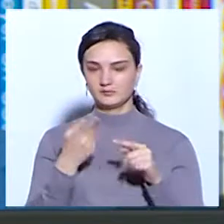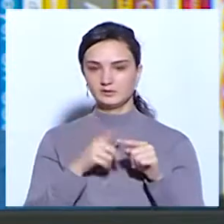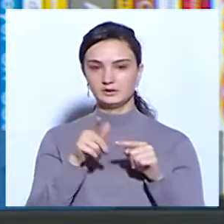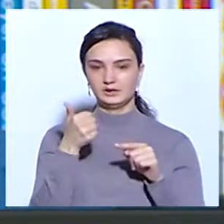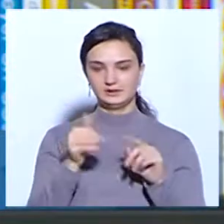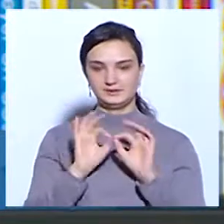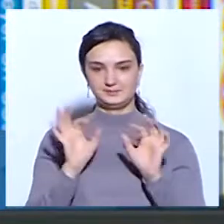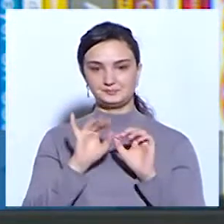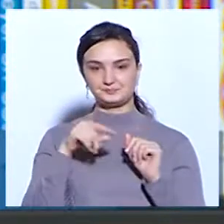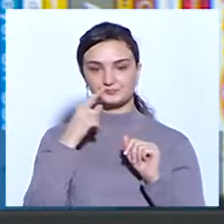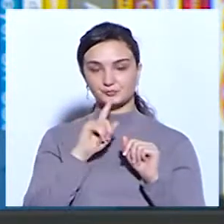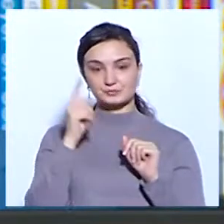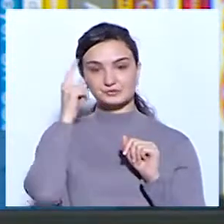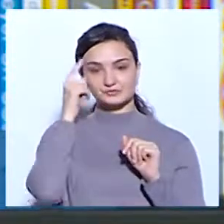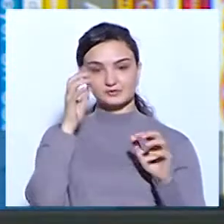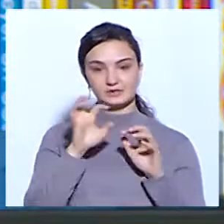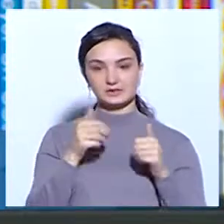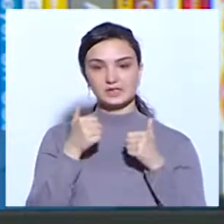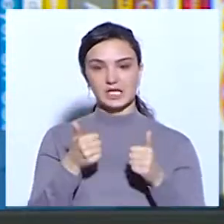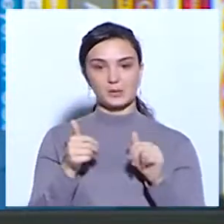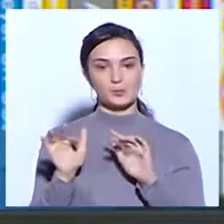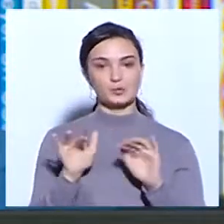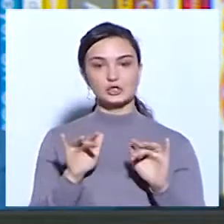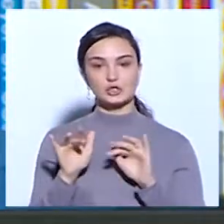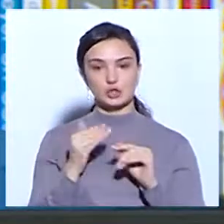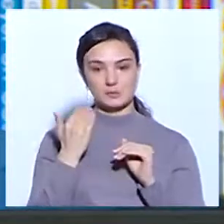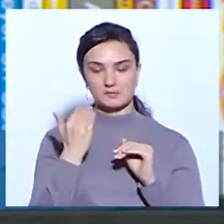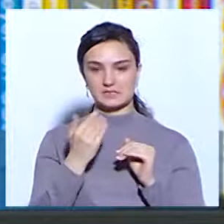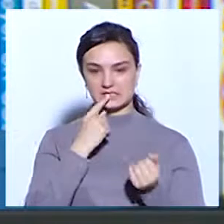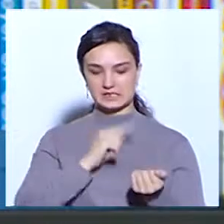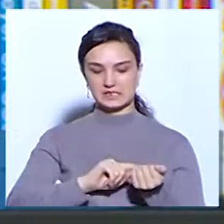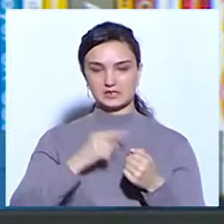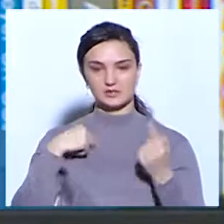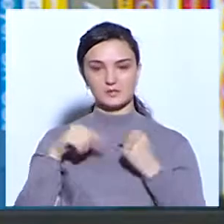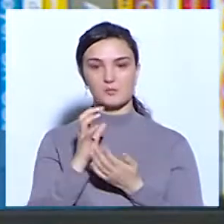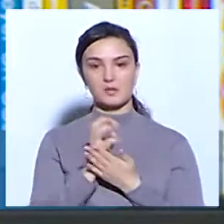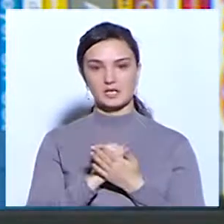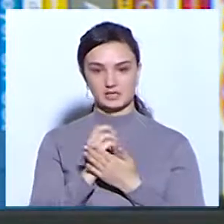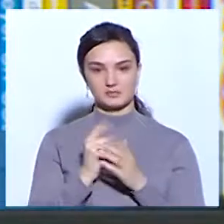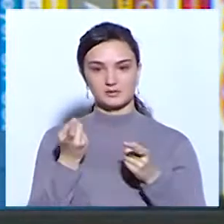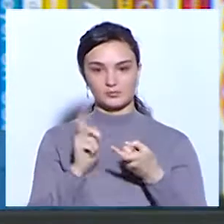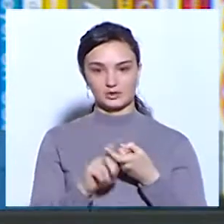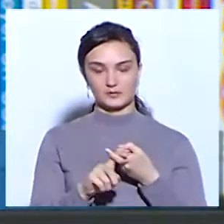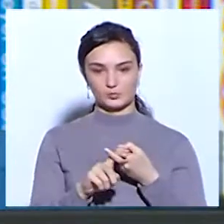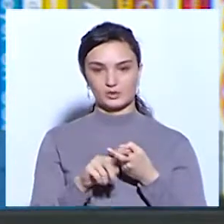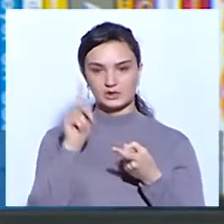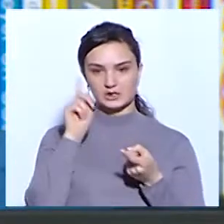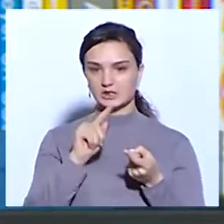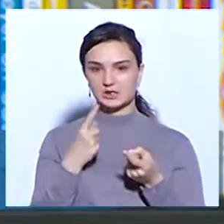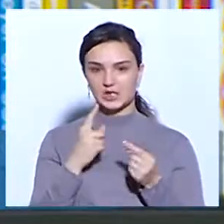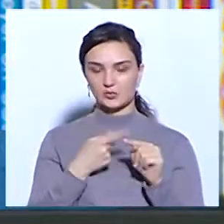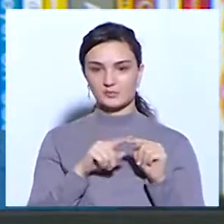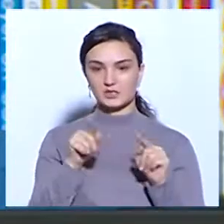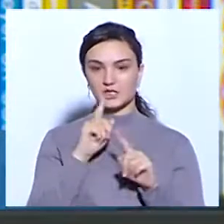ძალიან კარგად ბრძანეთ რომ ტვინის კარგი ფუნქციონირება მის სიცხმომარაგებაზეა დამოკიდებული. Და იცით რატომ არის